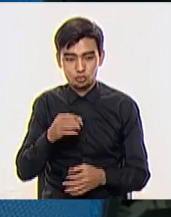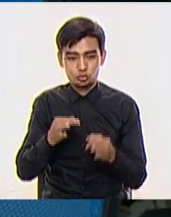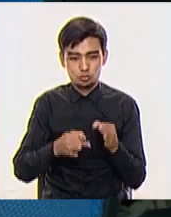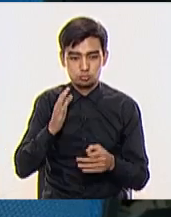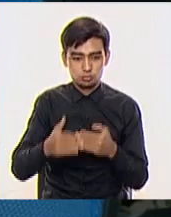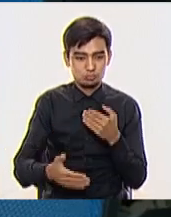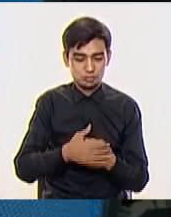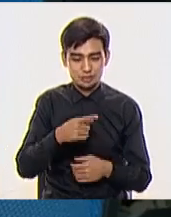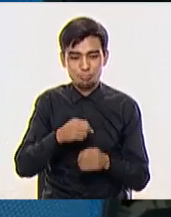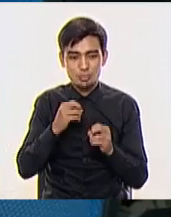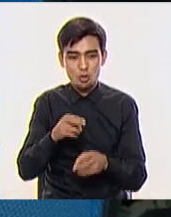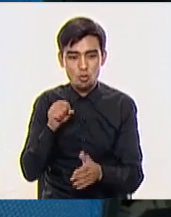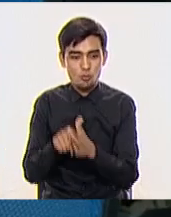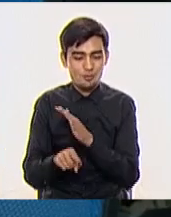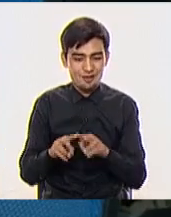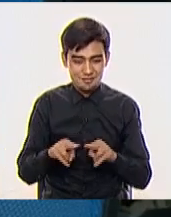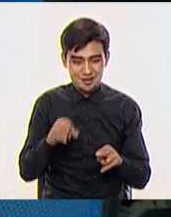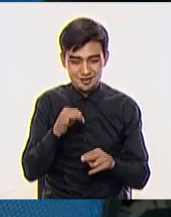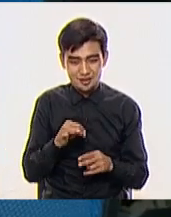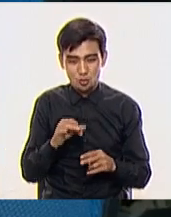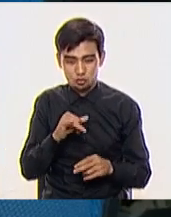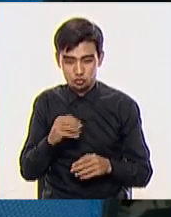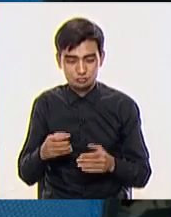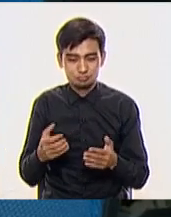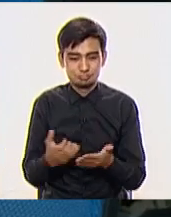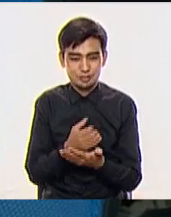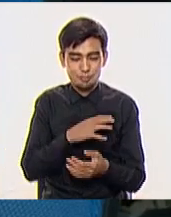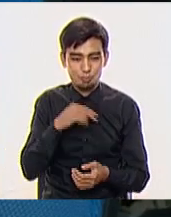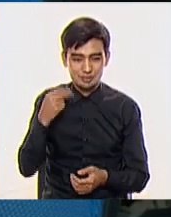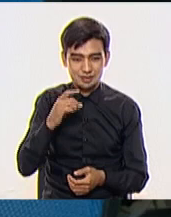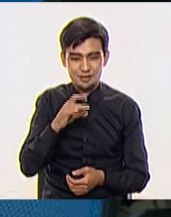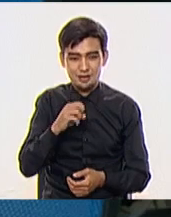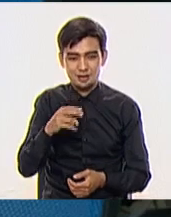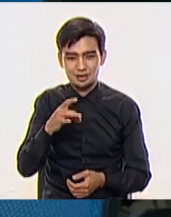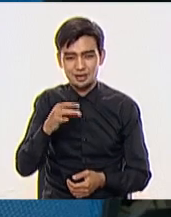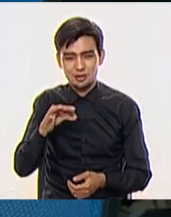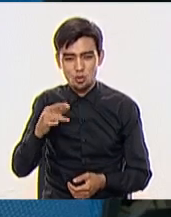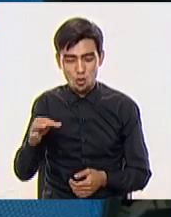как за умышленное убийство. Инициативу уже поддержал президент Родриго Дутерте.